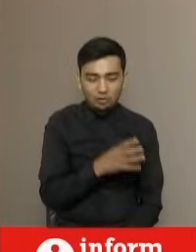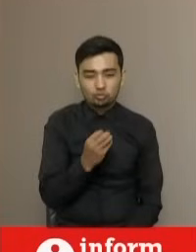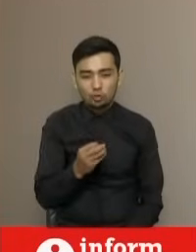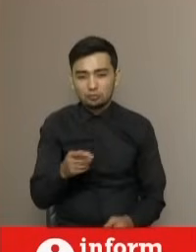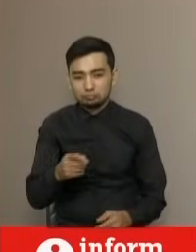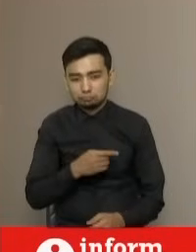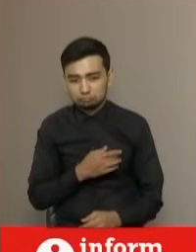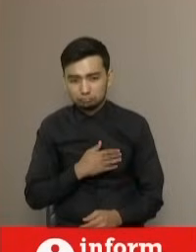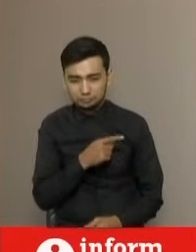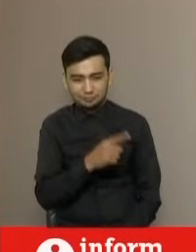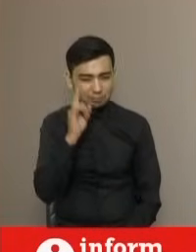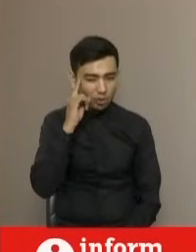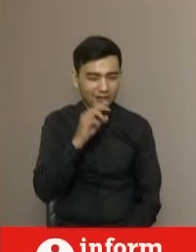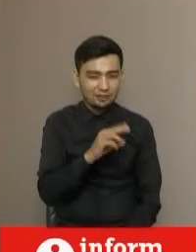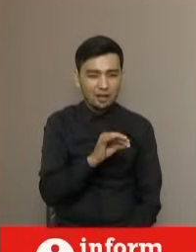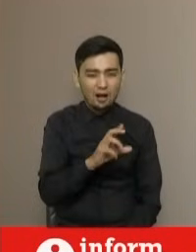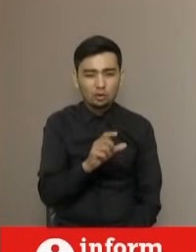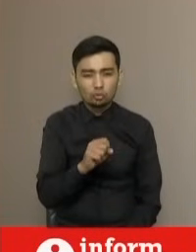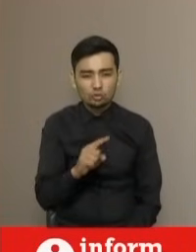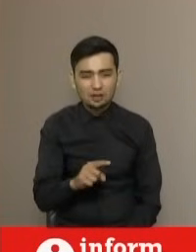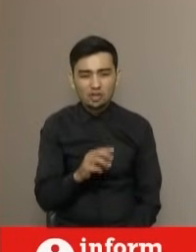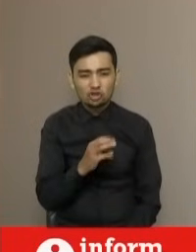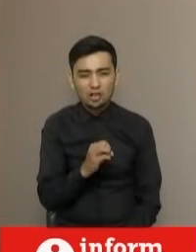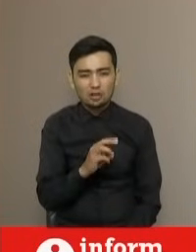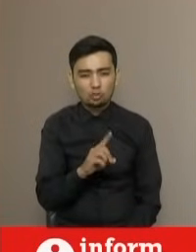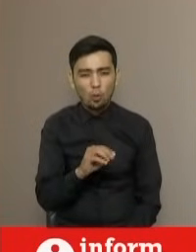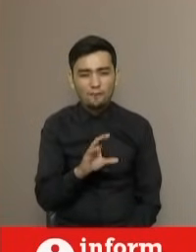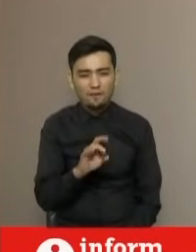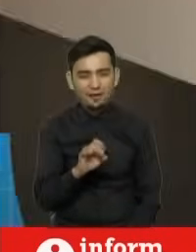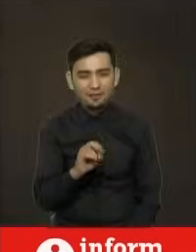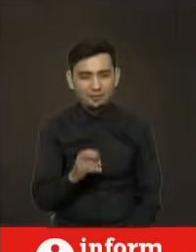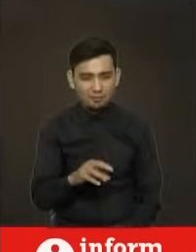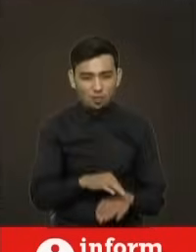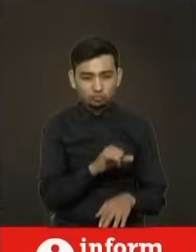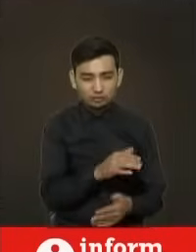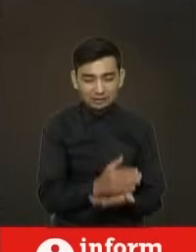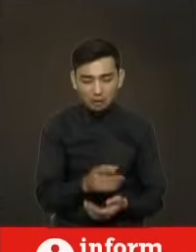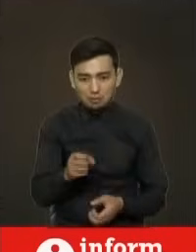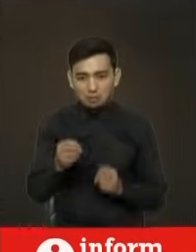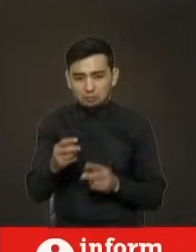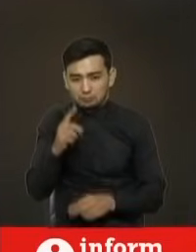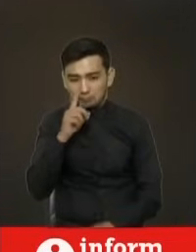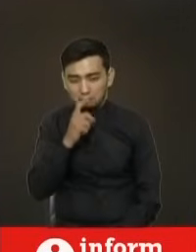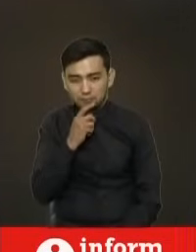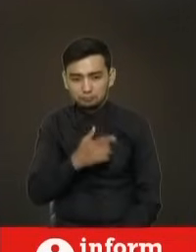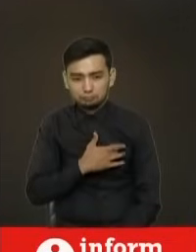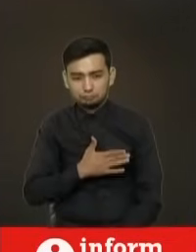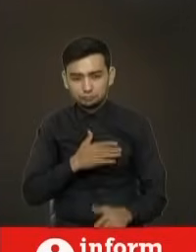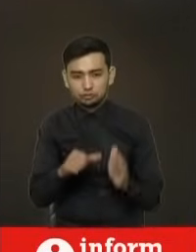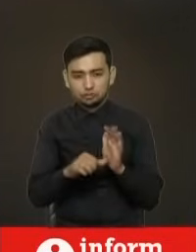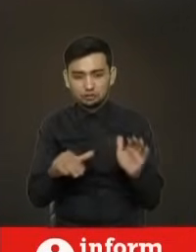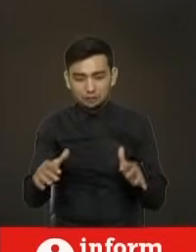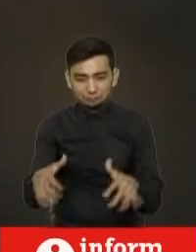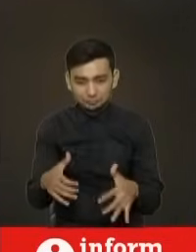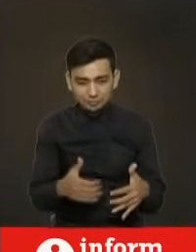что ему поставили диагноз шизофрения, каким-то образом взял под опеку и усыновление 6 детей, в том числе младенцев